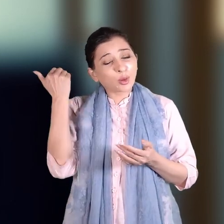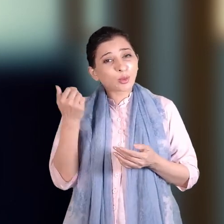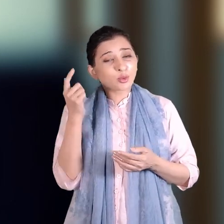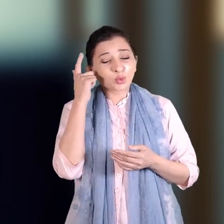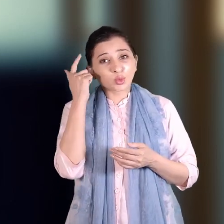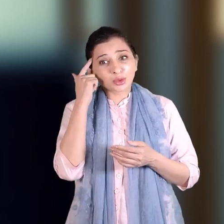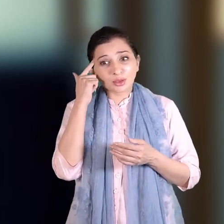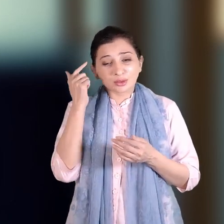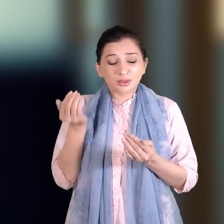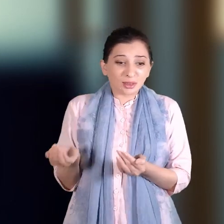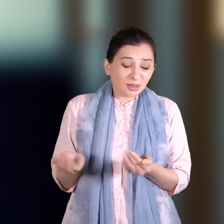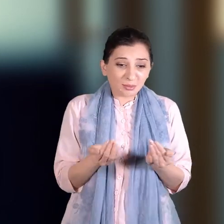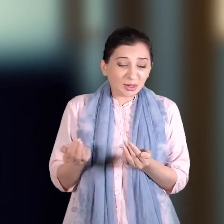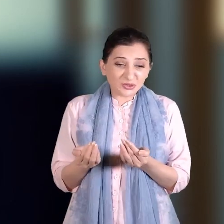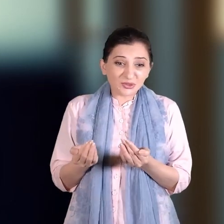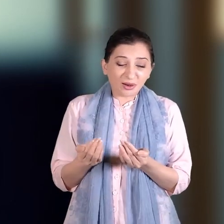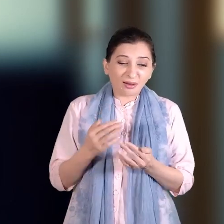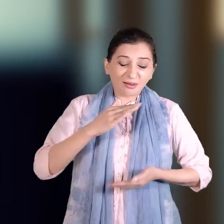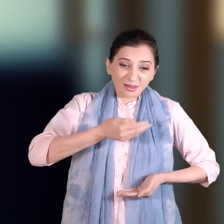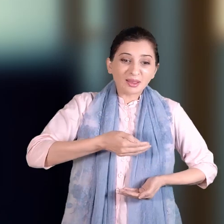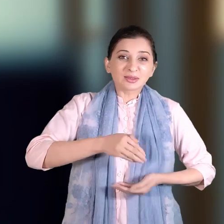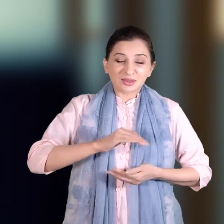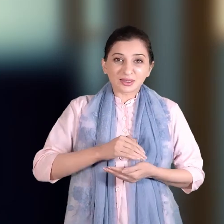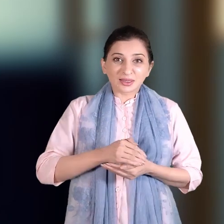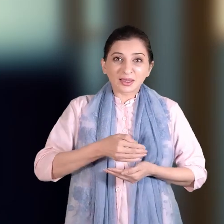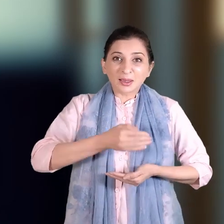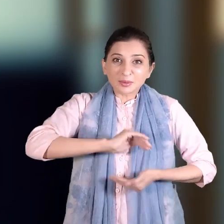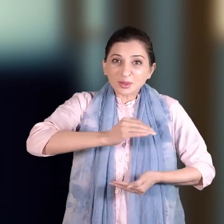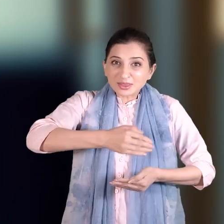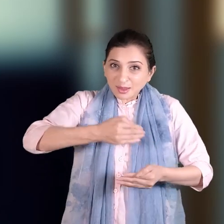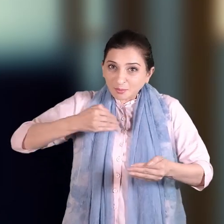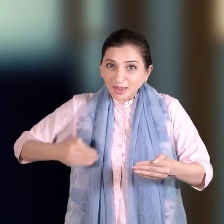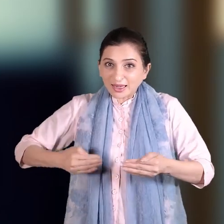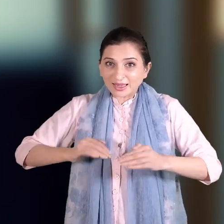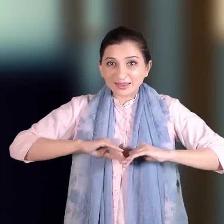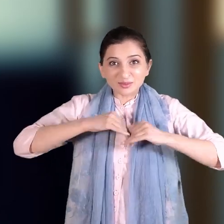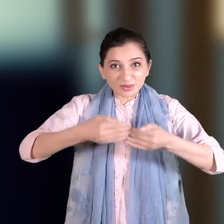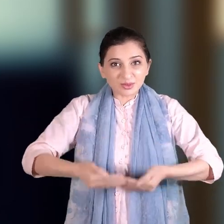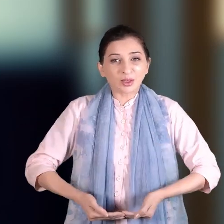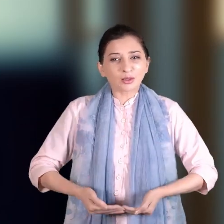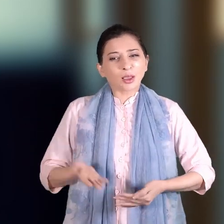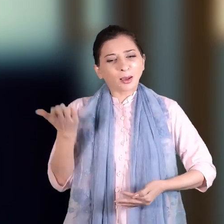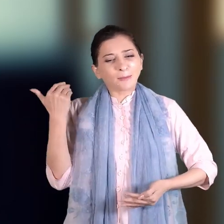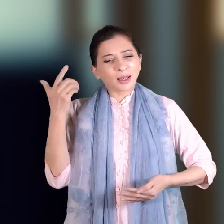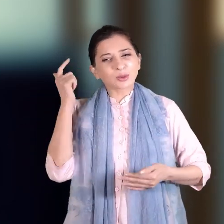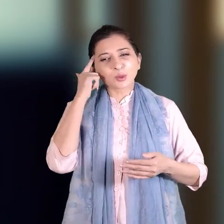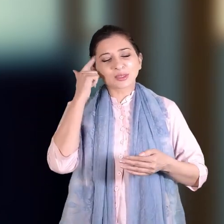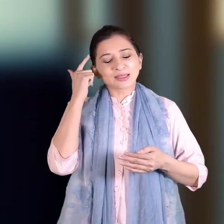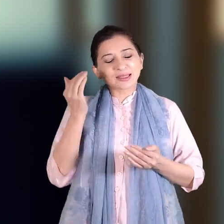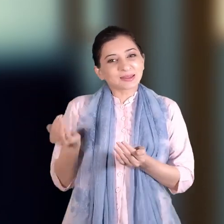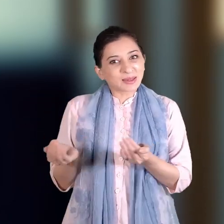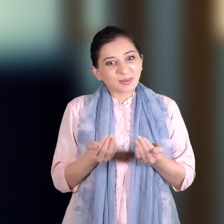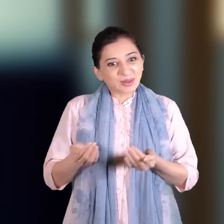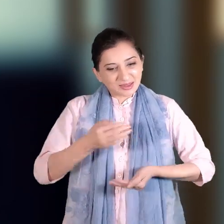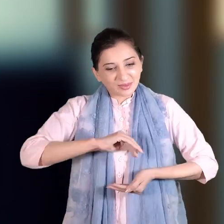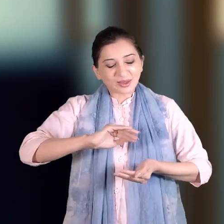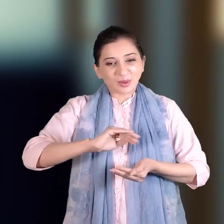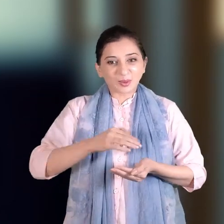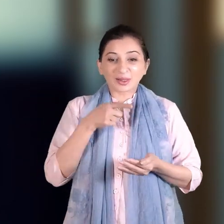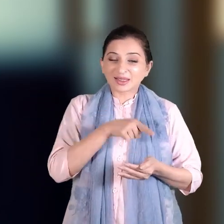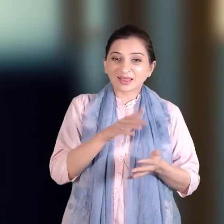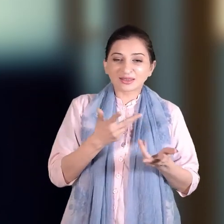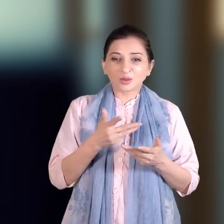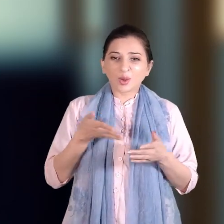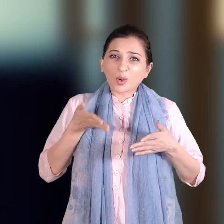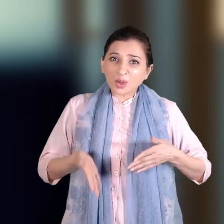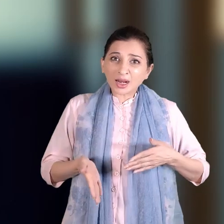से सोचा हुआ है, मैंने और मेरे हस्बैंड ने कितने सालों से ये प्लान किया था, and we were fantasizing about this moment, but why am I